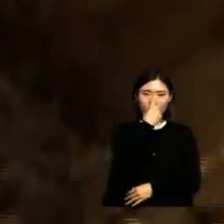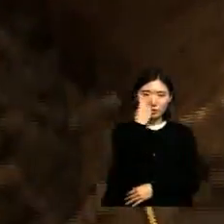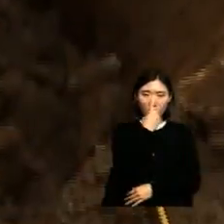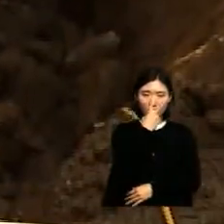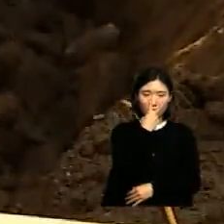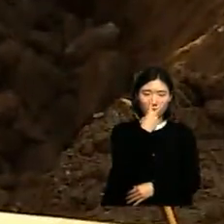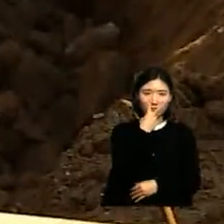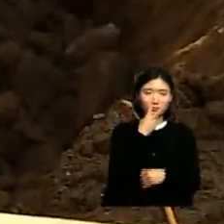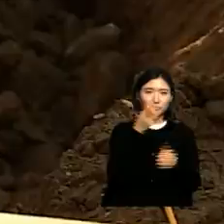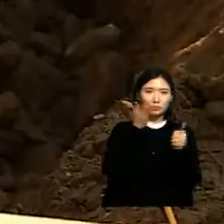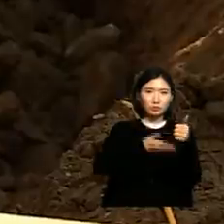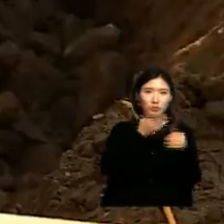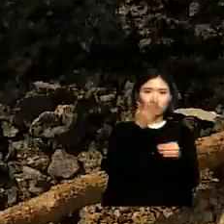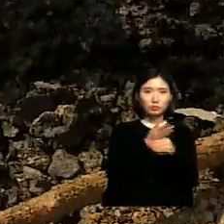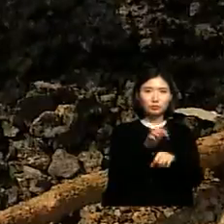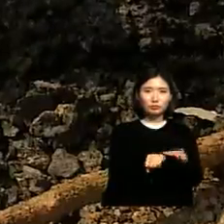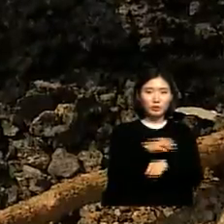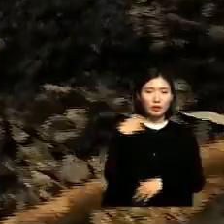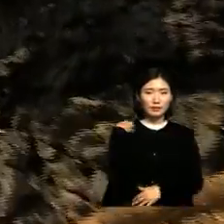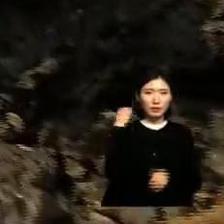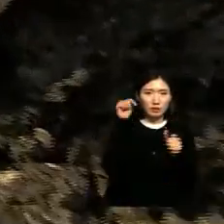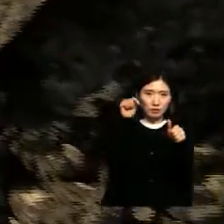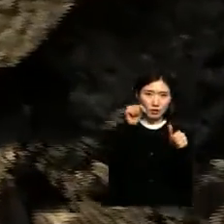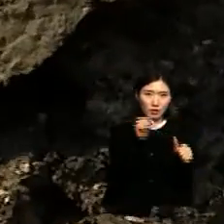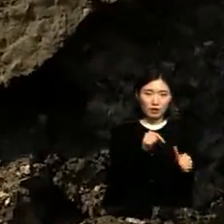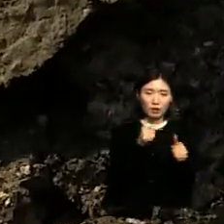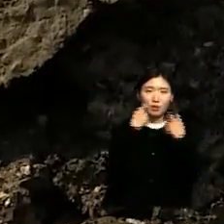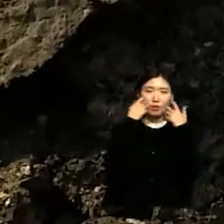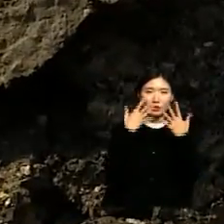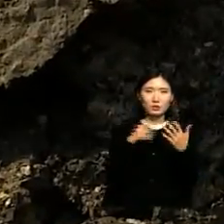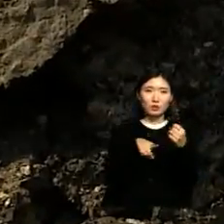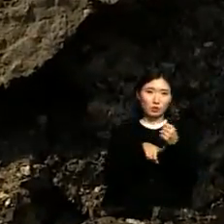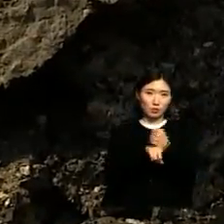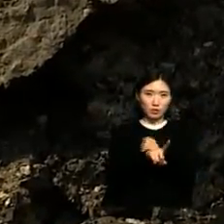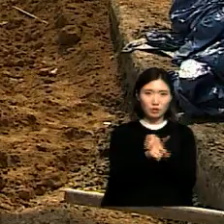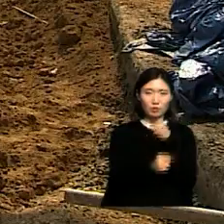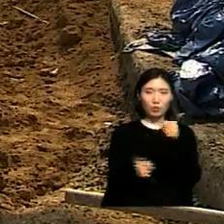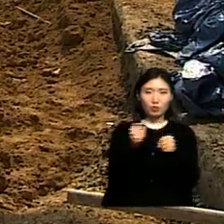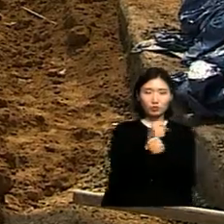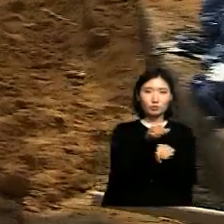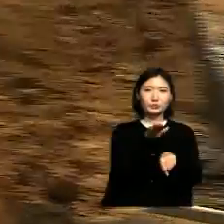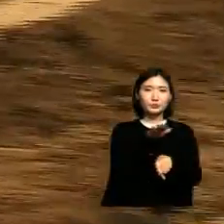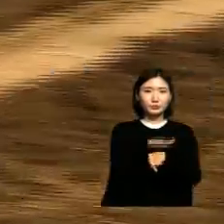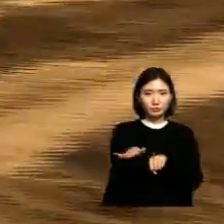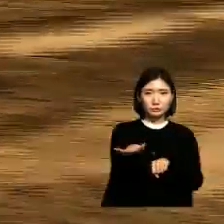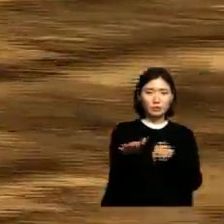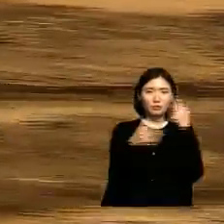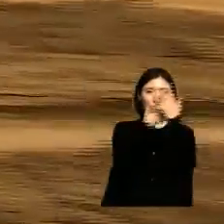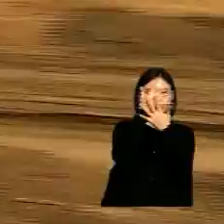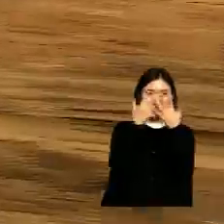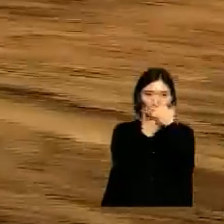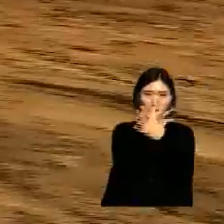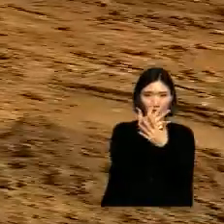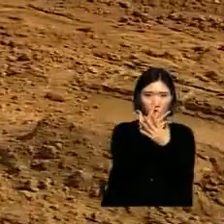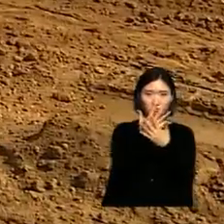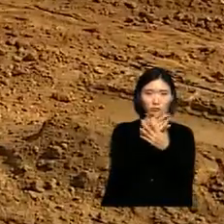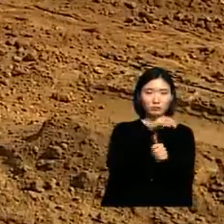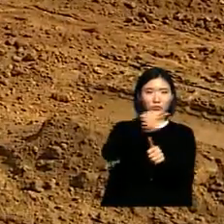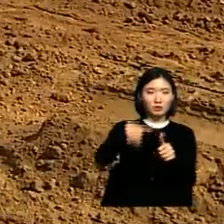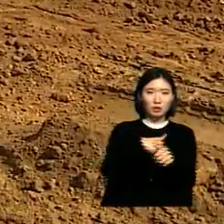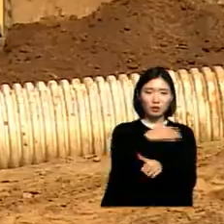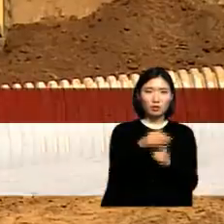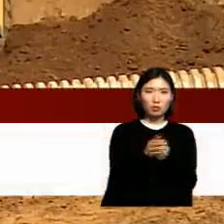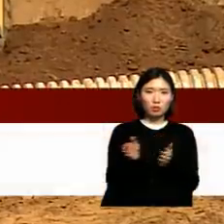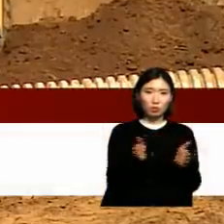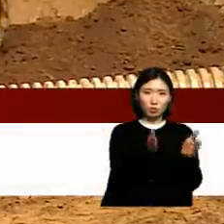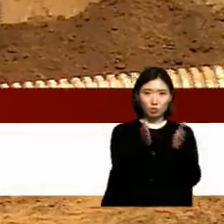불편을 감수하라는 입장입니다. 그때까지는 정확한 원인도 복구 방식도 불투명한 셈입니다. 도로